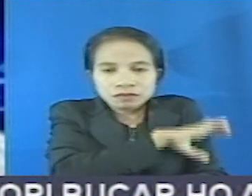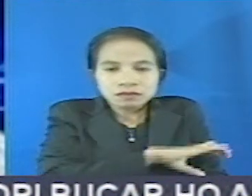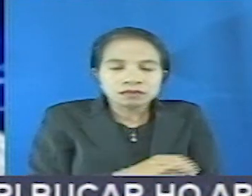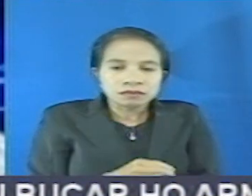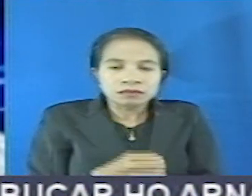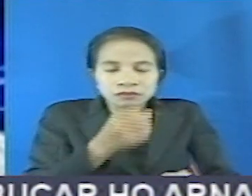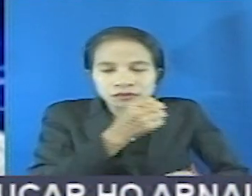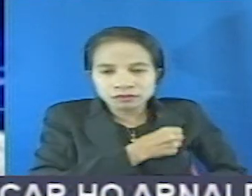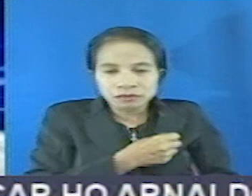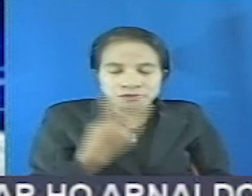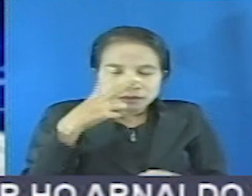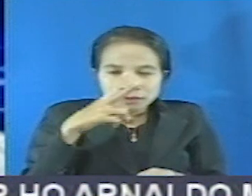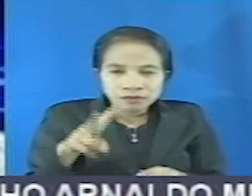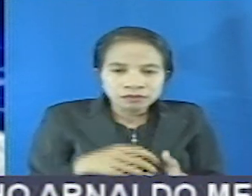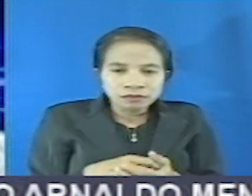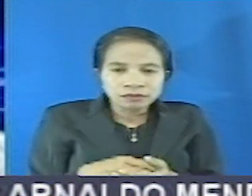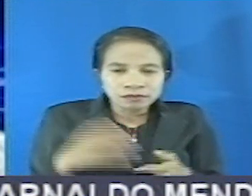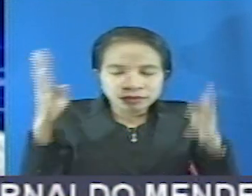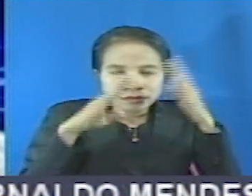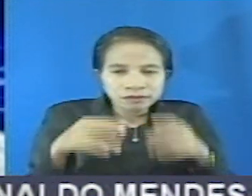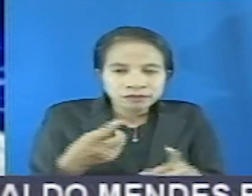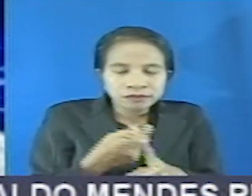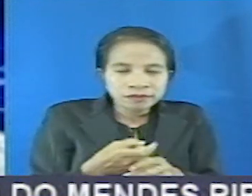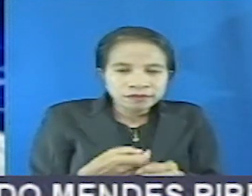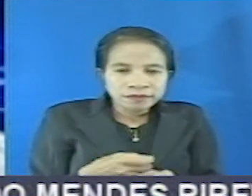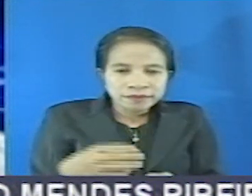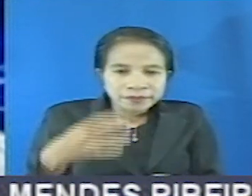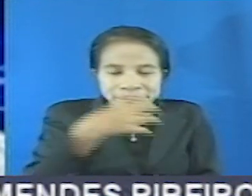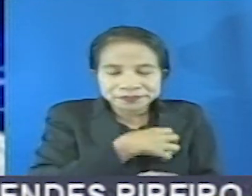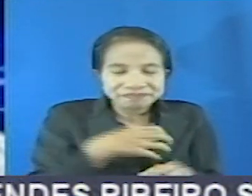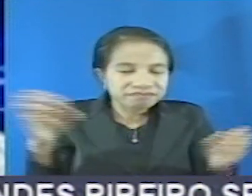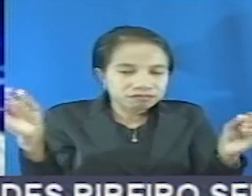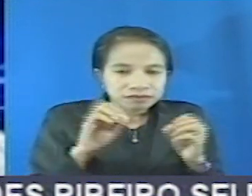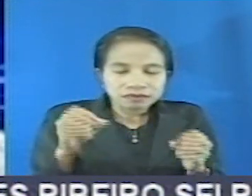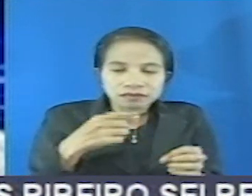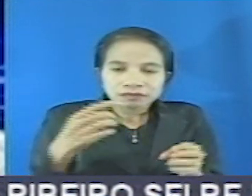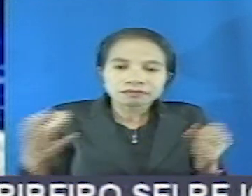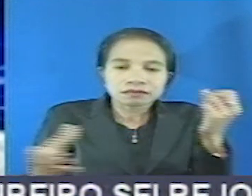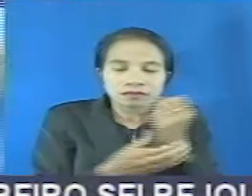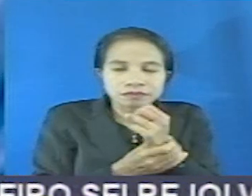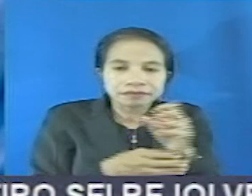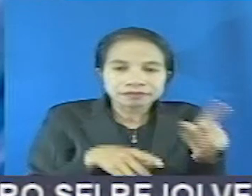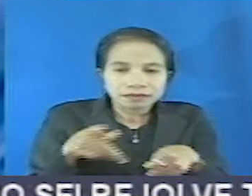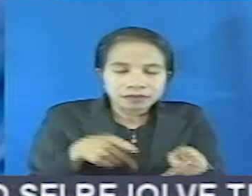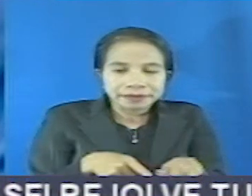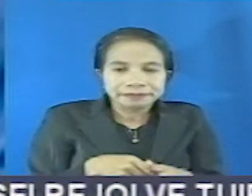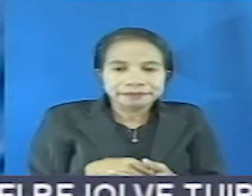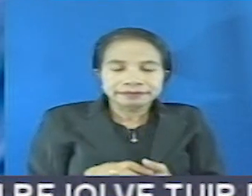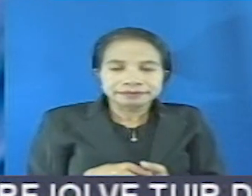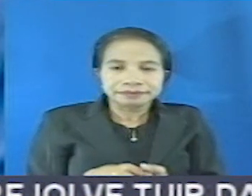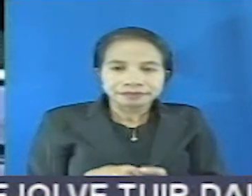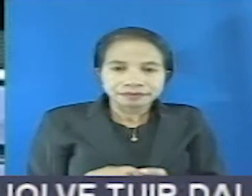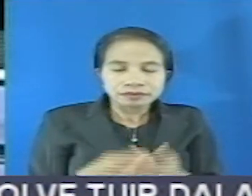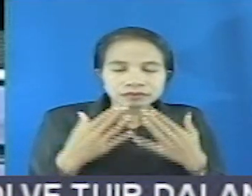defesa ninya hare batu sound husi polisian yang sing Mandadu Kapturasaun ba ne sidadam.